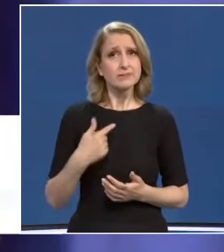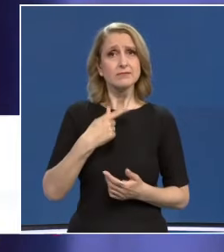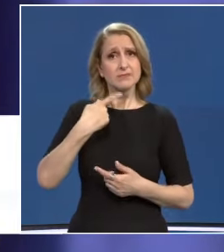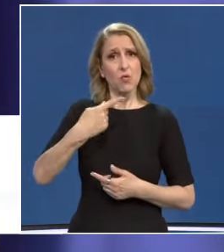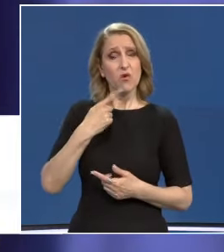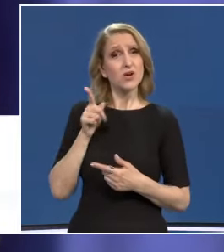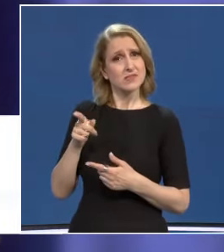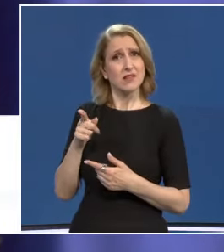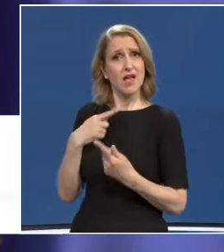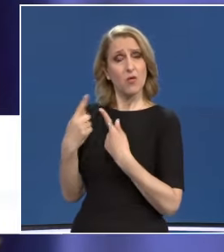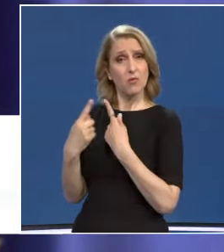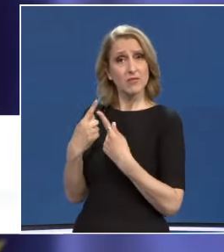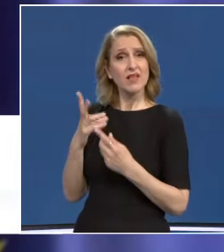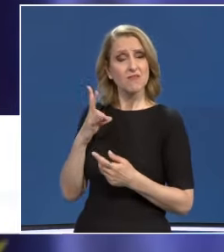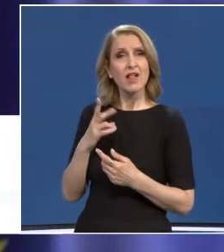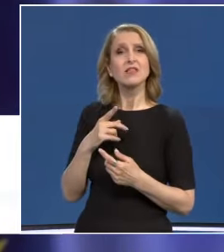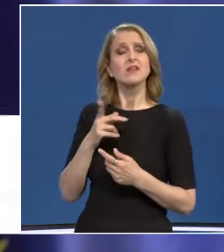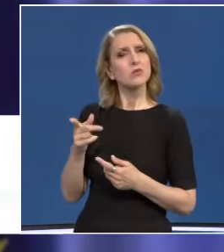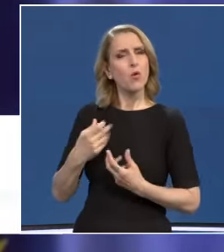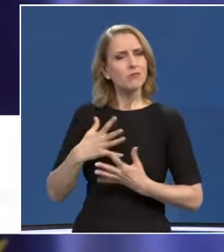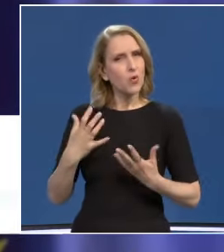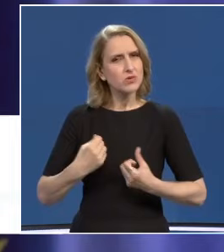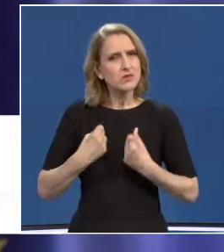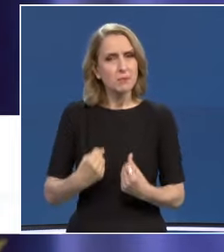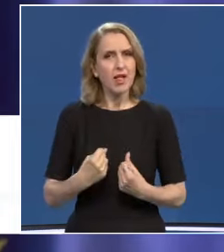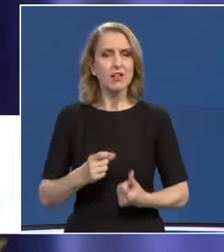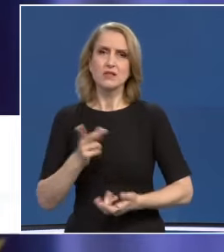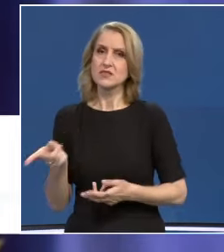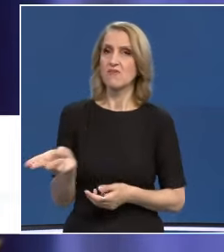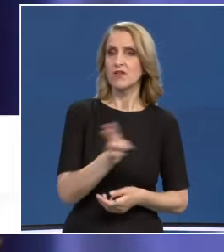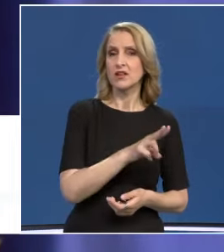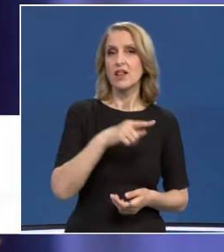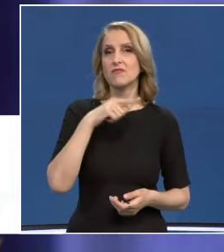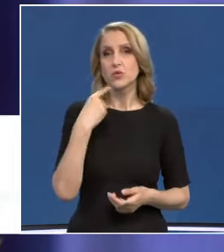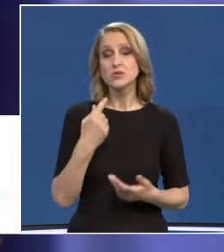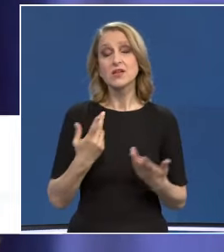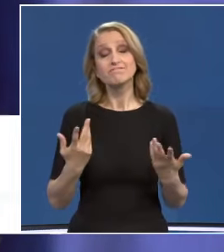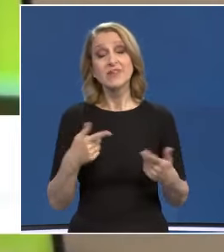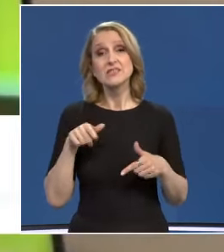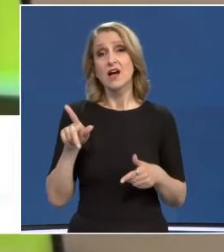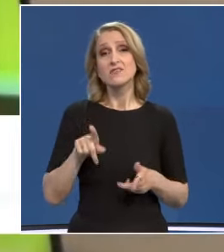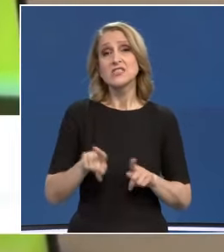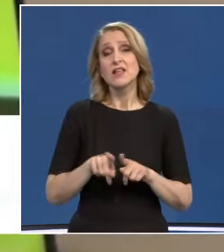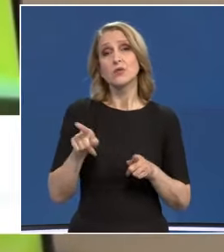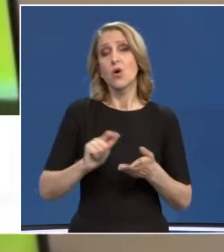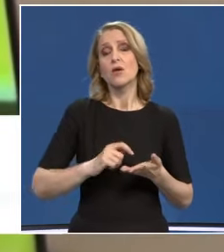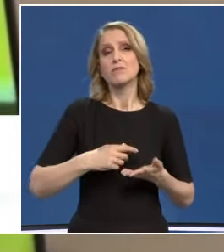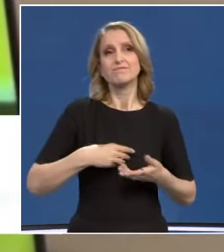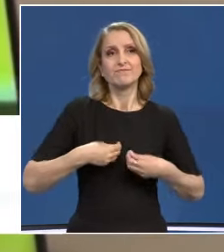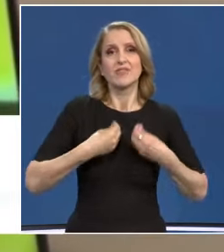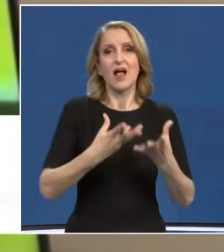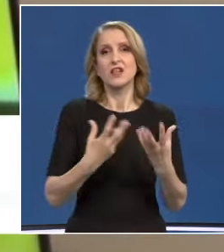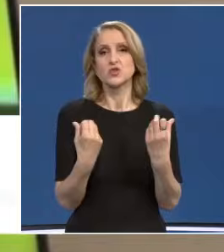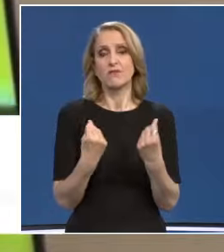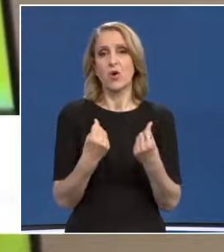него за голямата смелост, която му е била необходима, за да се върне в страната. И вероятно сега той е платил за тази смелост с живота си. До сега,